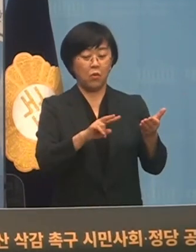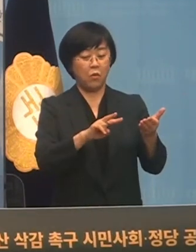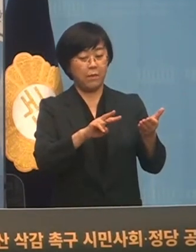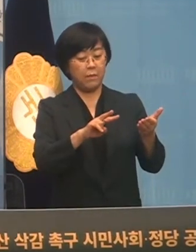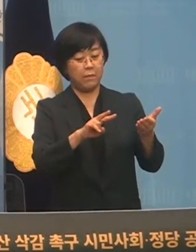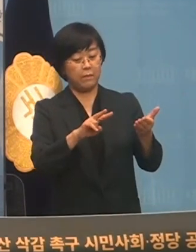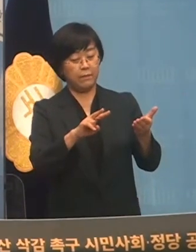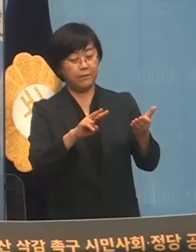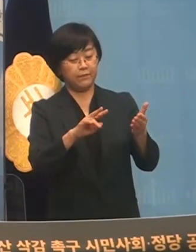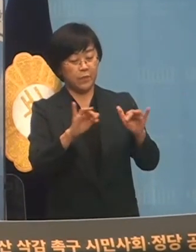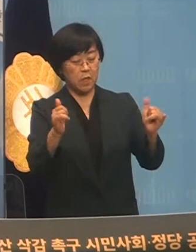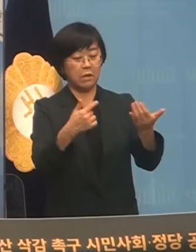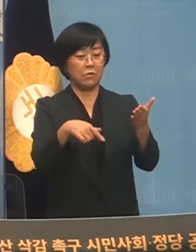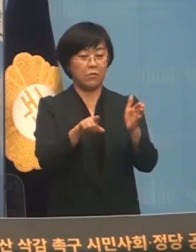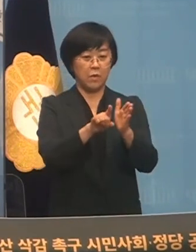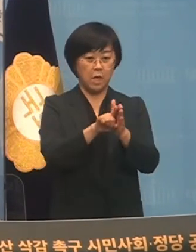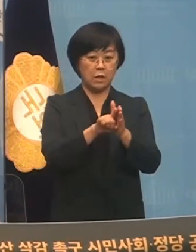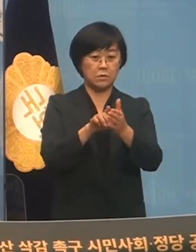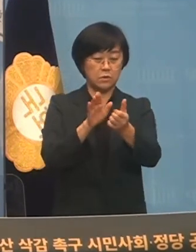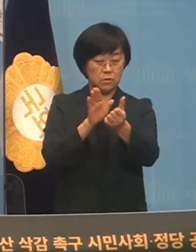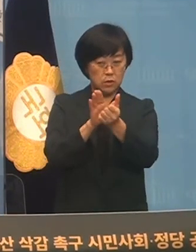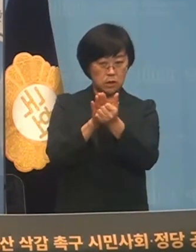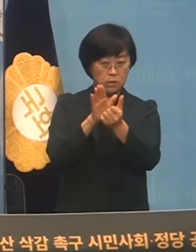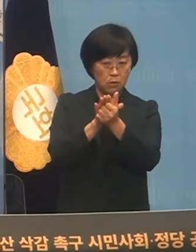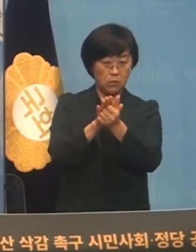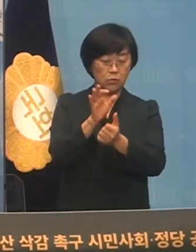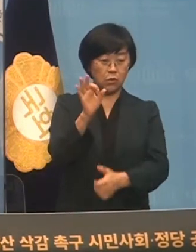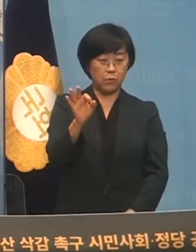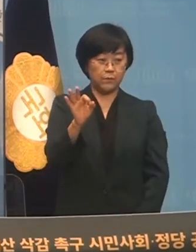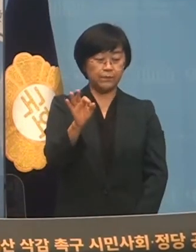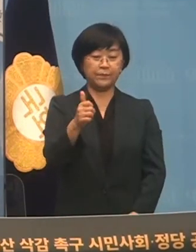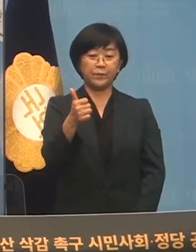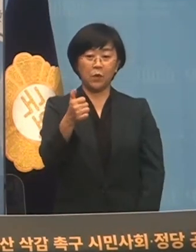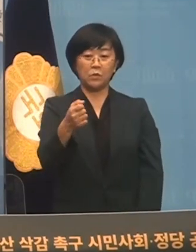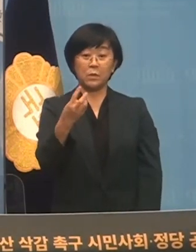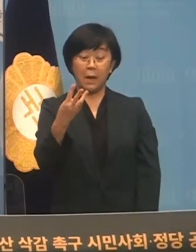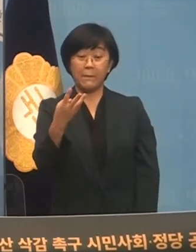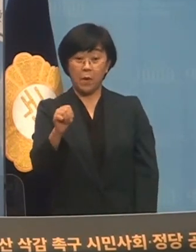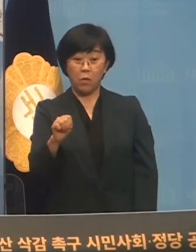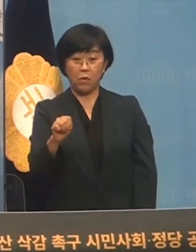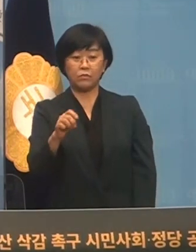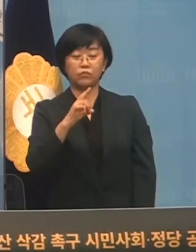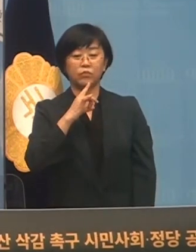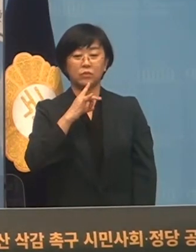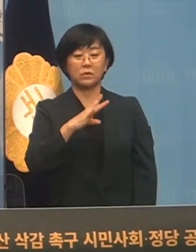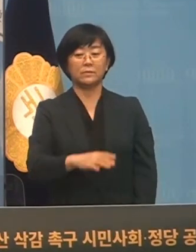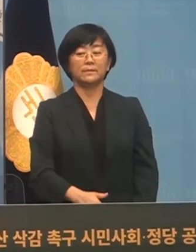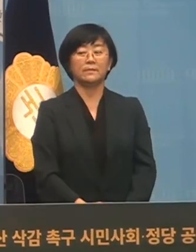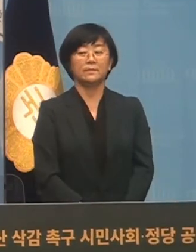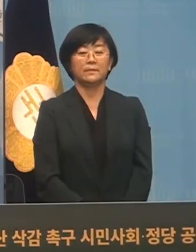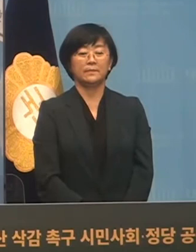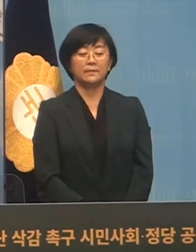그러니까 노동자들에게 쓰인다라는 예산은 53억 원으로 나오고 있습니다.